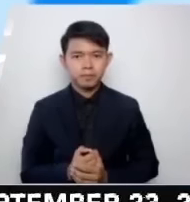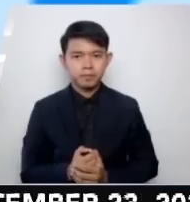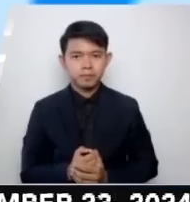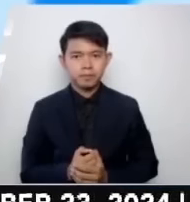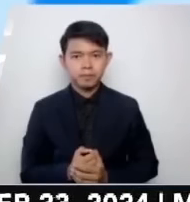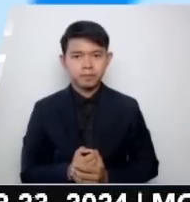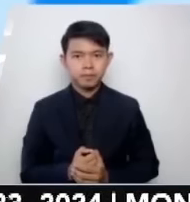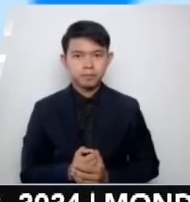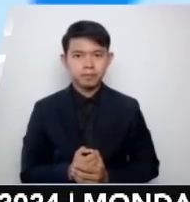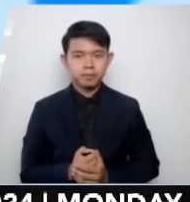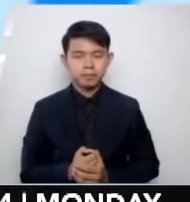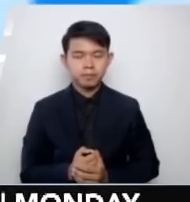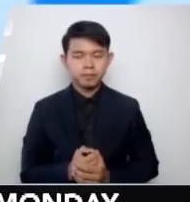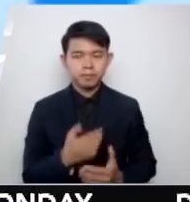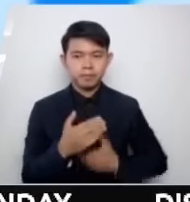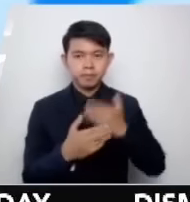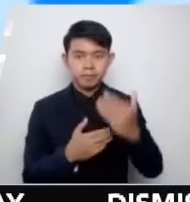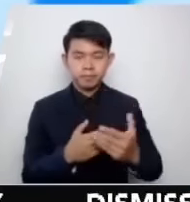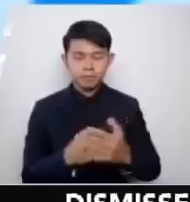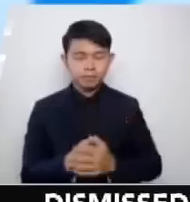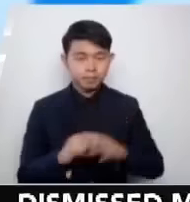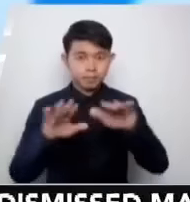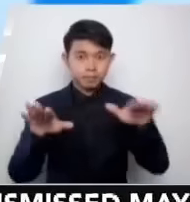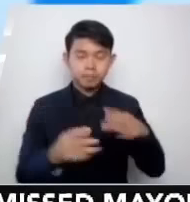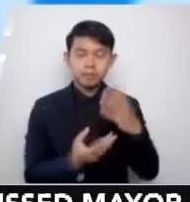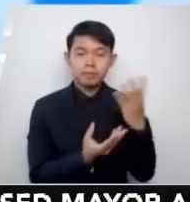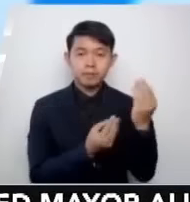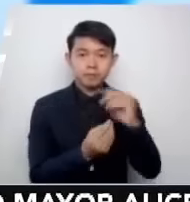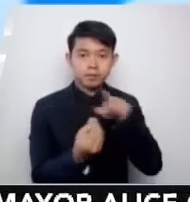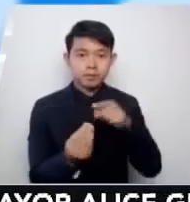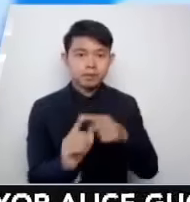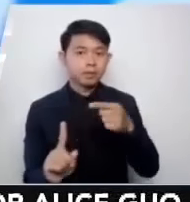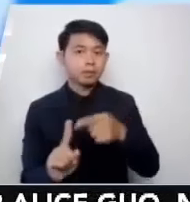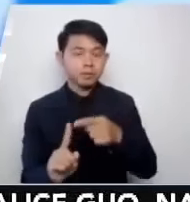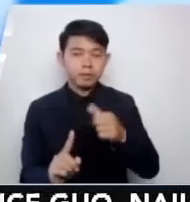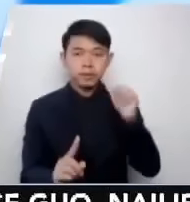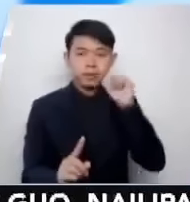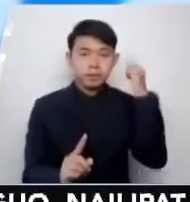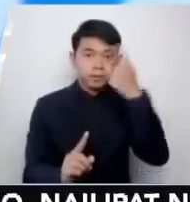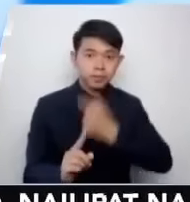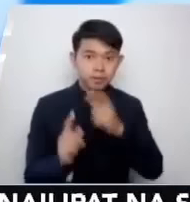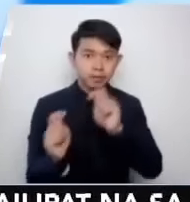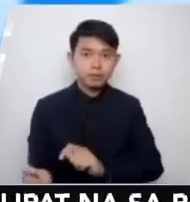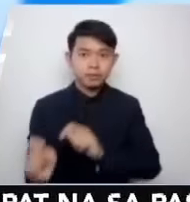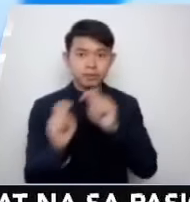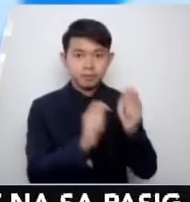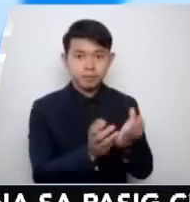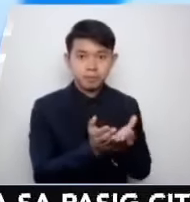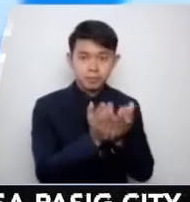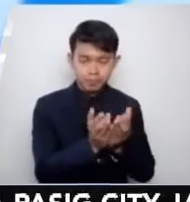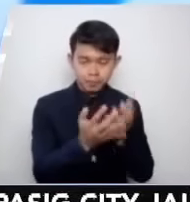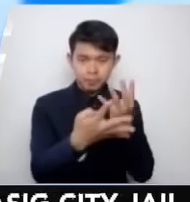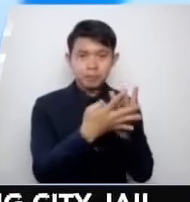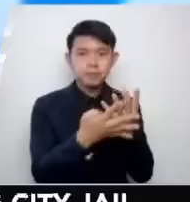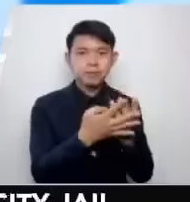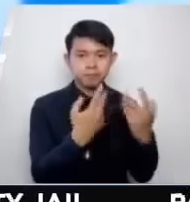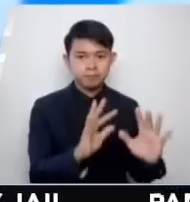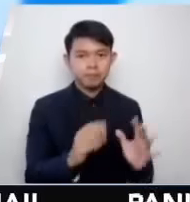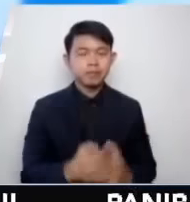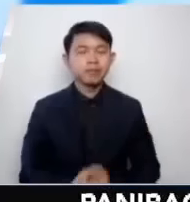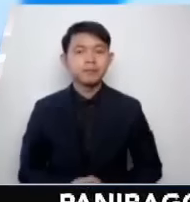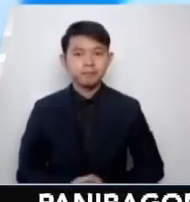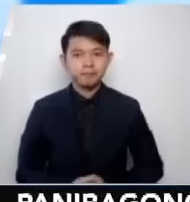Mga kapuso, update po tayo kay Alice Guo na nailipat na sa Pasig City Jail. Usapin natin si BJMP spokesperson, Jail